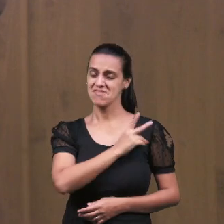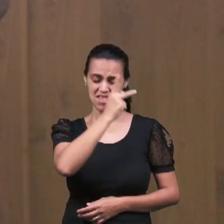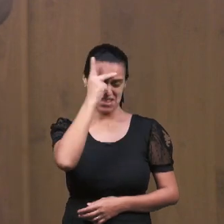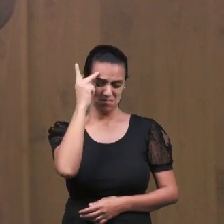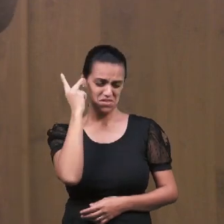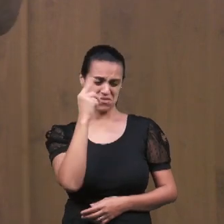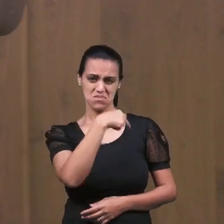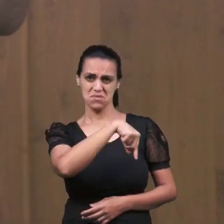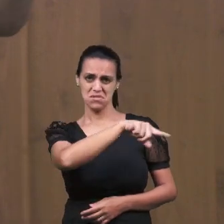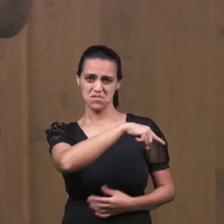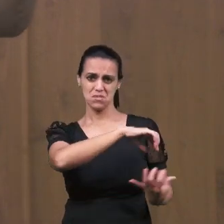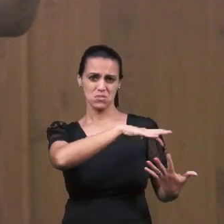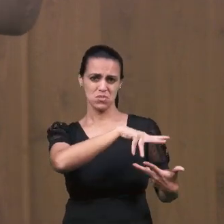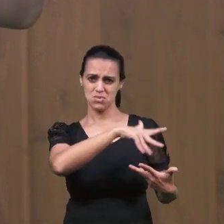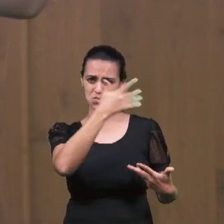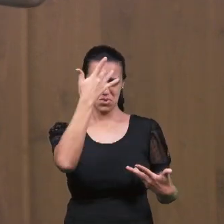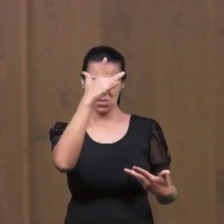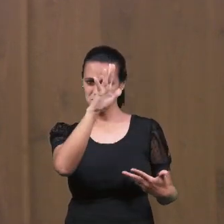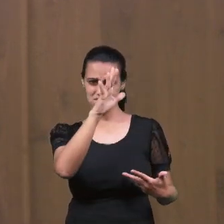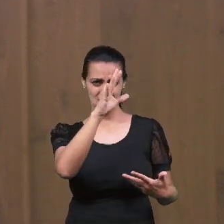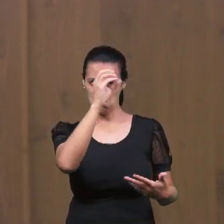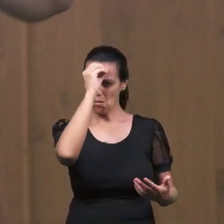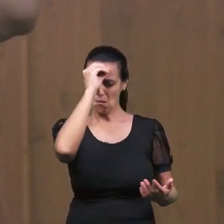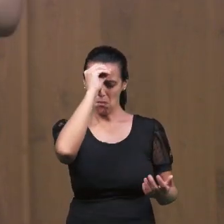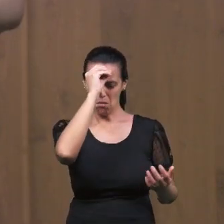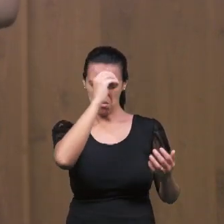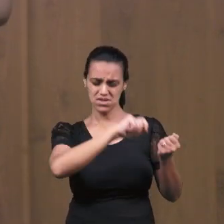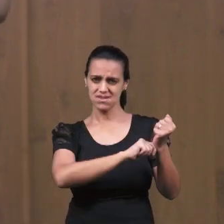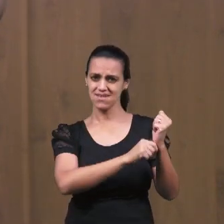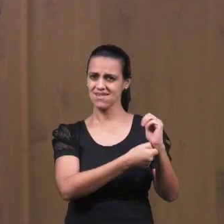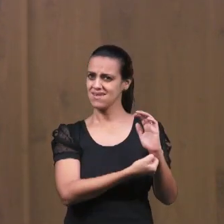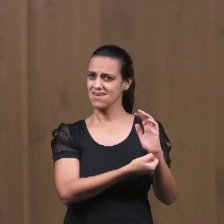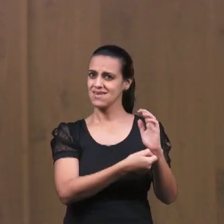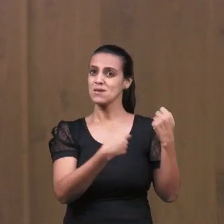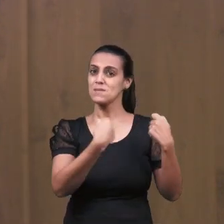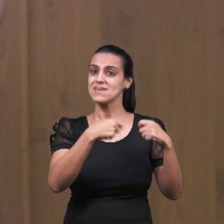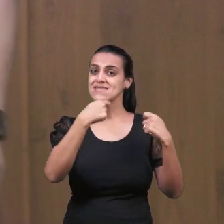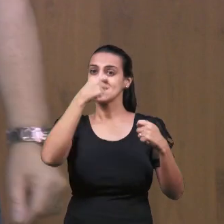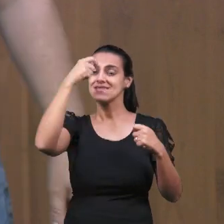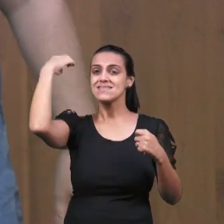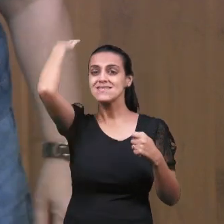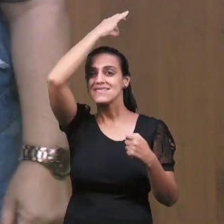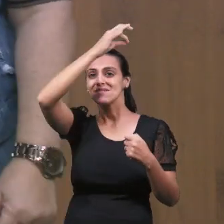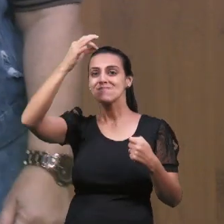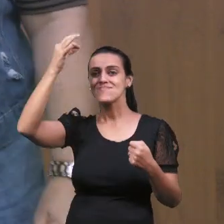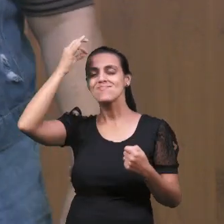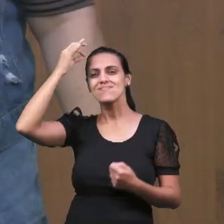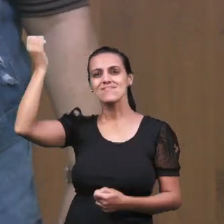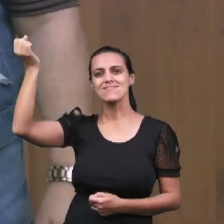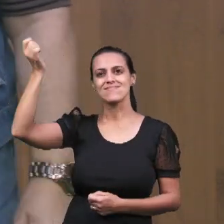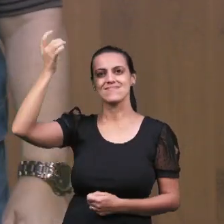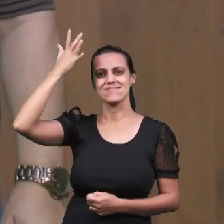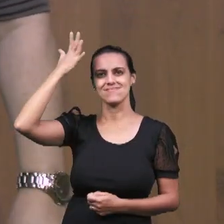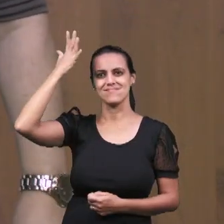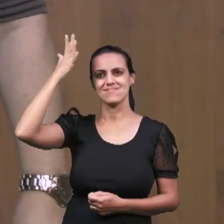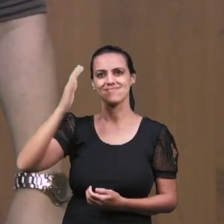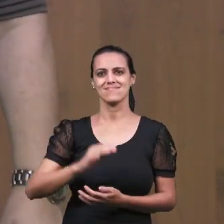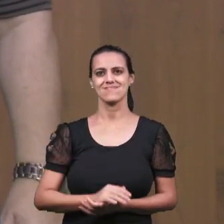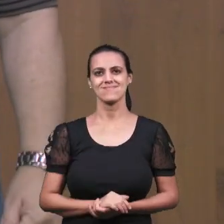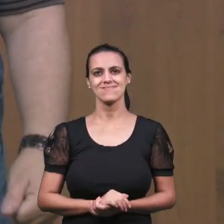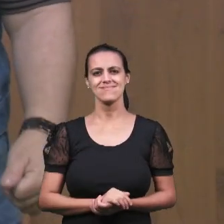opère dans la vie de ceux qui sont sincères de cœur. L'homme, il n'arrive pas à comprendre le mystère du royaume des